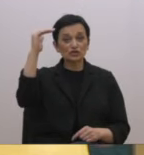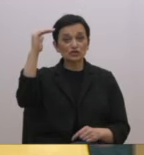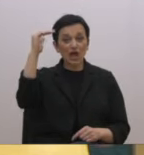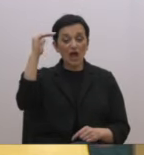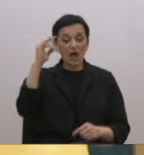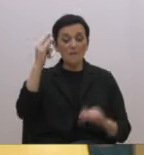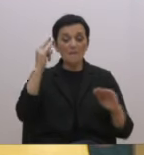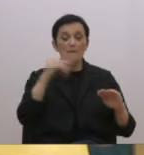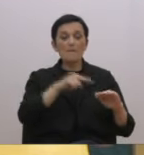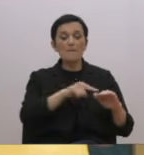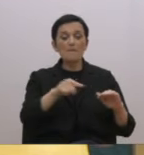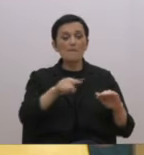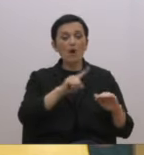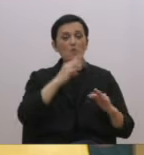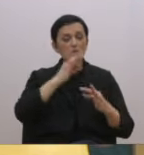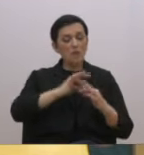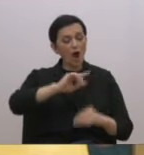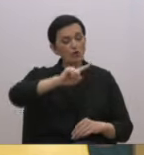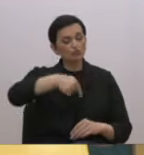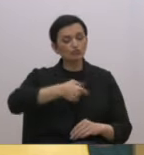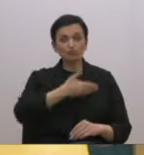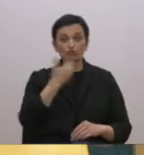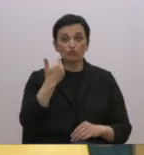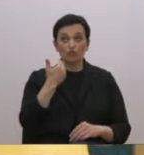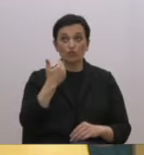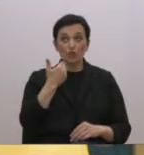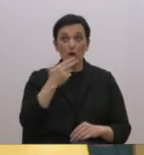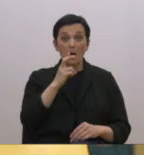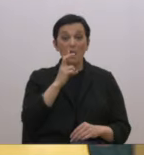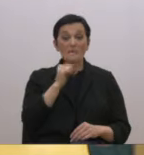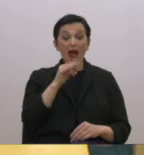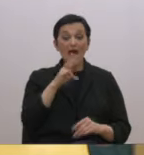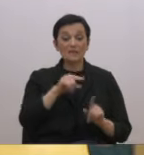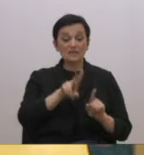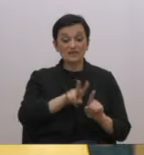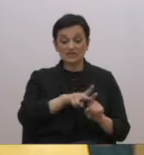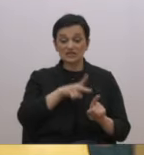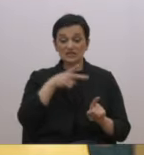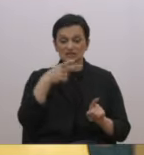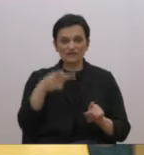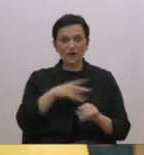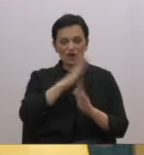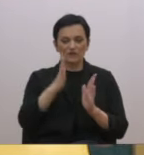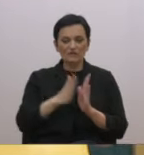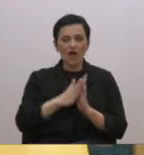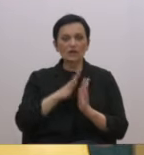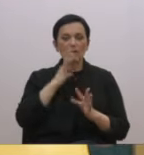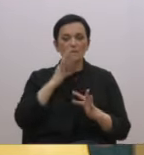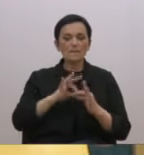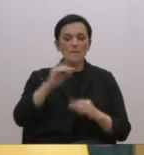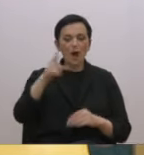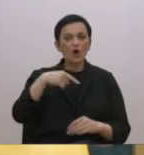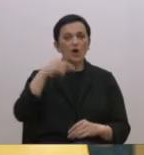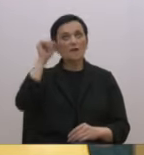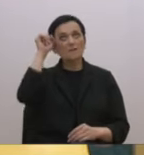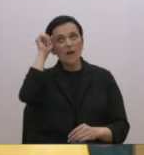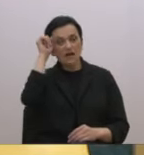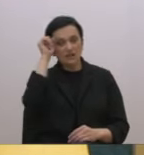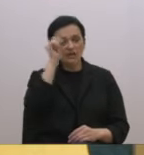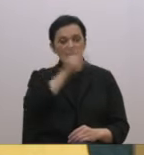ბავშვისგან? ბავშვი არაგებს არაფერზე პასუხს, მაგრამ ბარმიცვას მერე ყველაფერზე აგებს პასუხს, ღმერთთანაც და